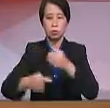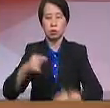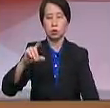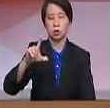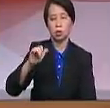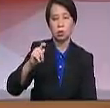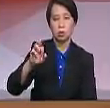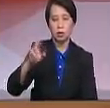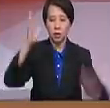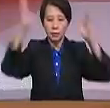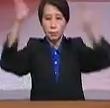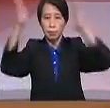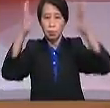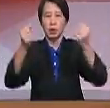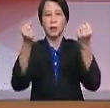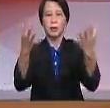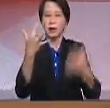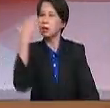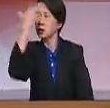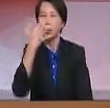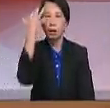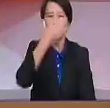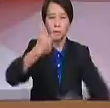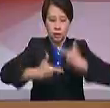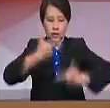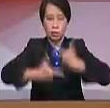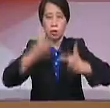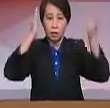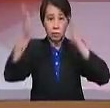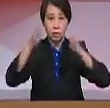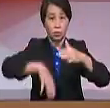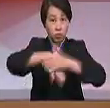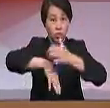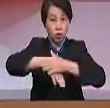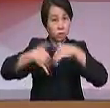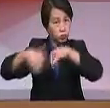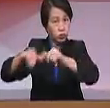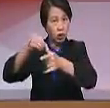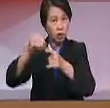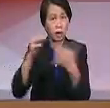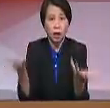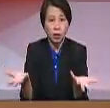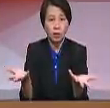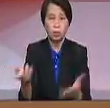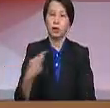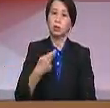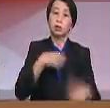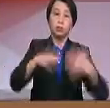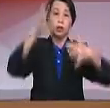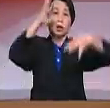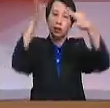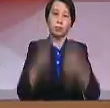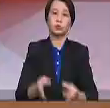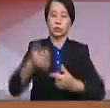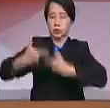yang confused, keliru sama ada Liga Malaysia akan diteruskan atau tidak. Kita dah memutuskan bahawa Liga